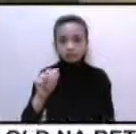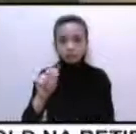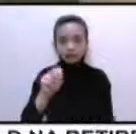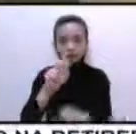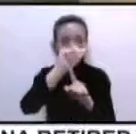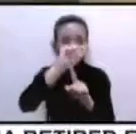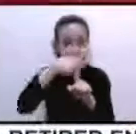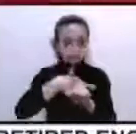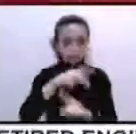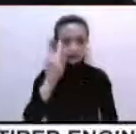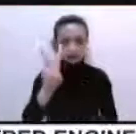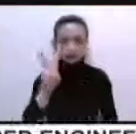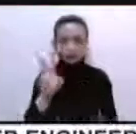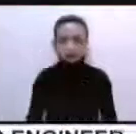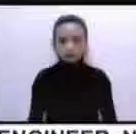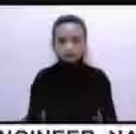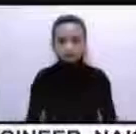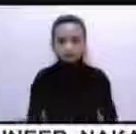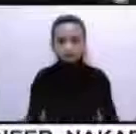Shine, Alan.